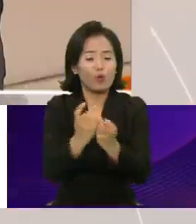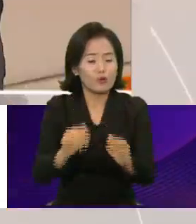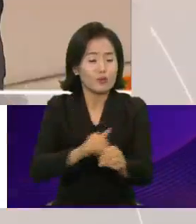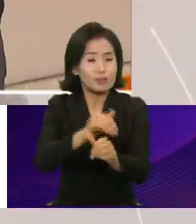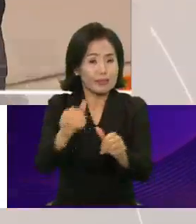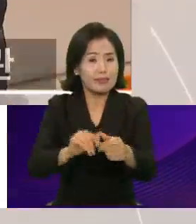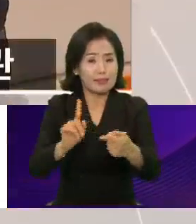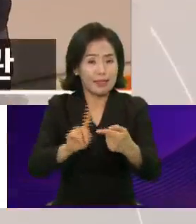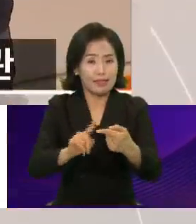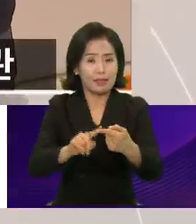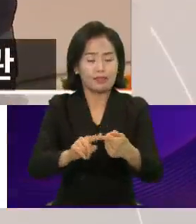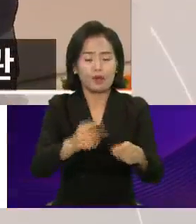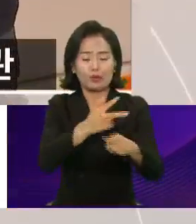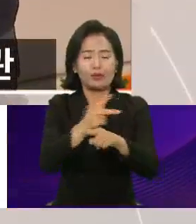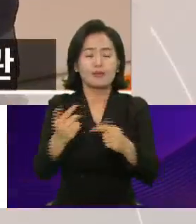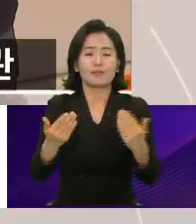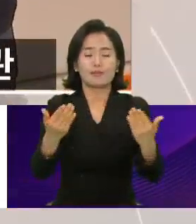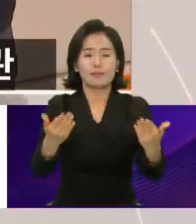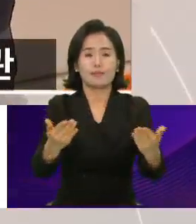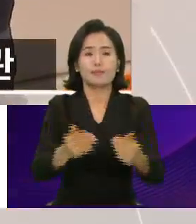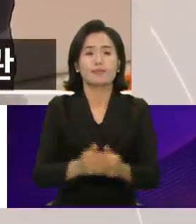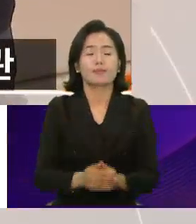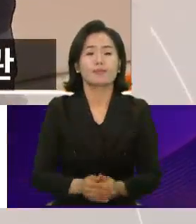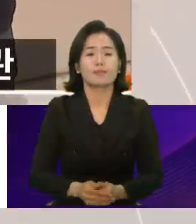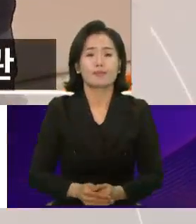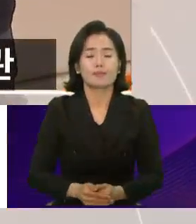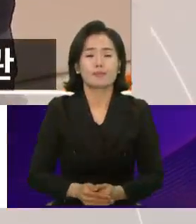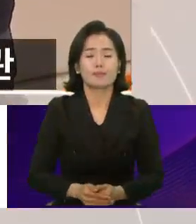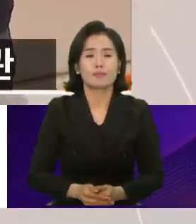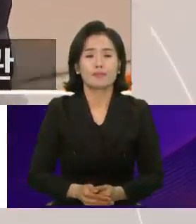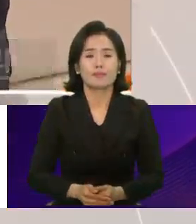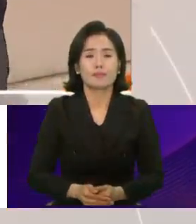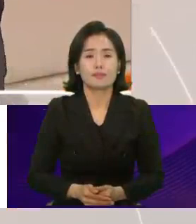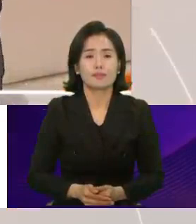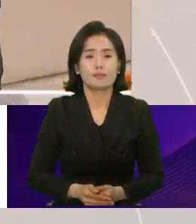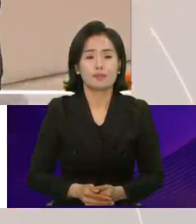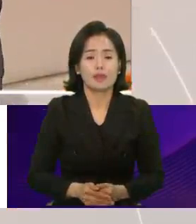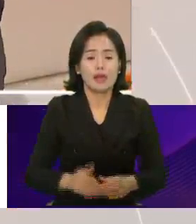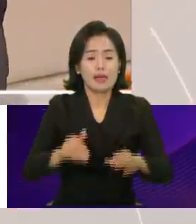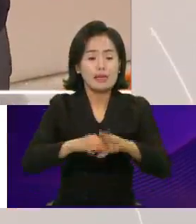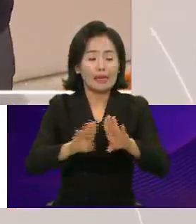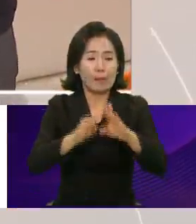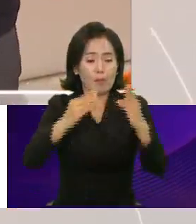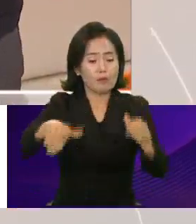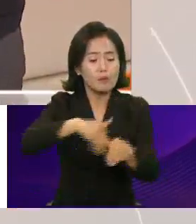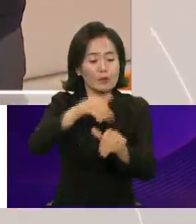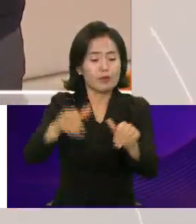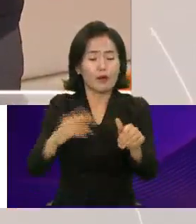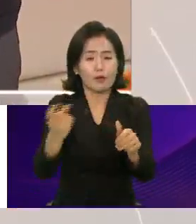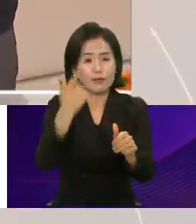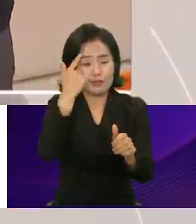있는지 개표소에 나가 있는 취재 기자 연결해 알아보겠습니다. 안준호 기자, 개표소 현장은 어떻습니까?